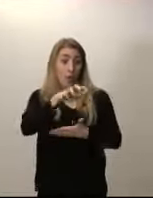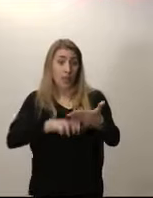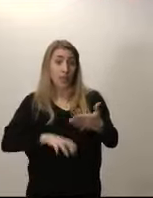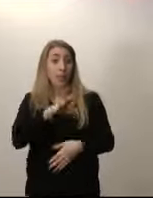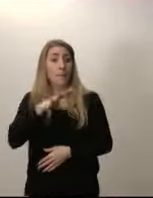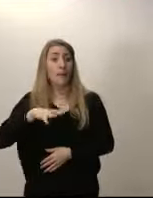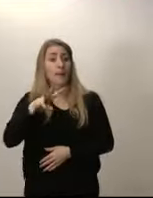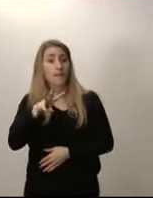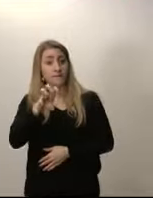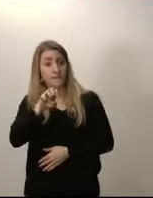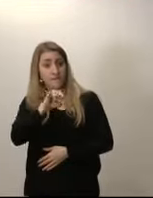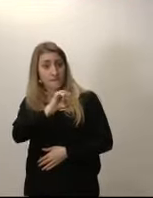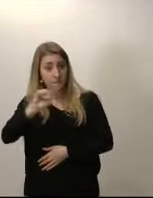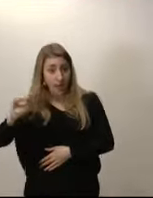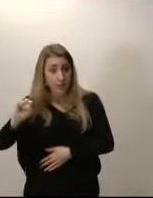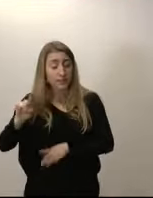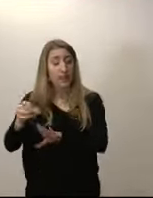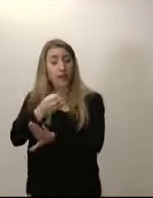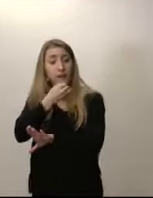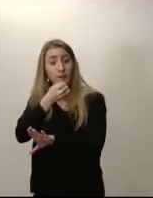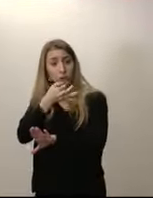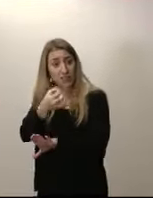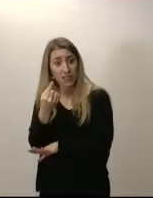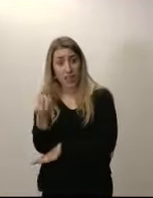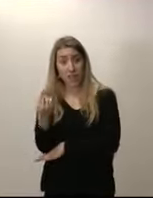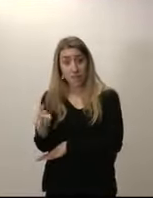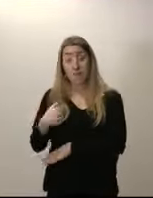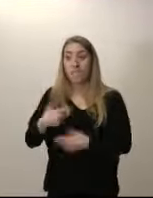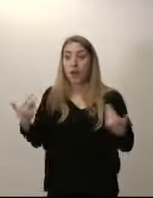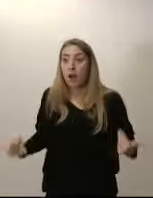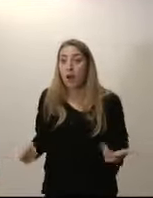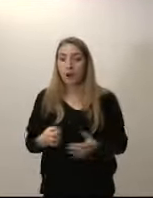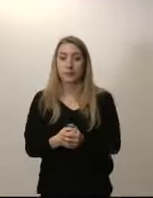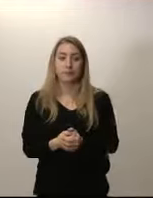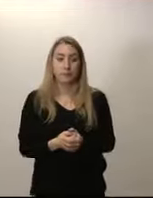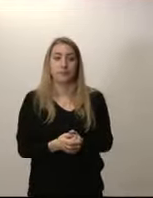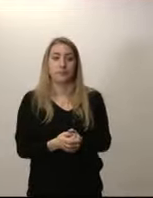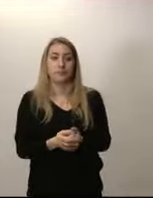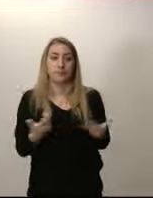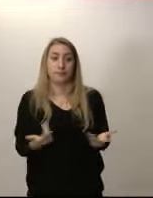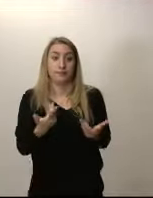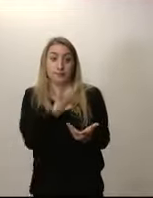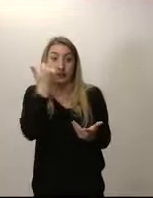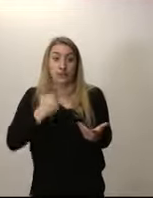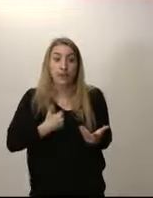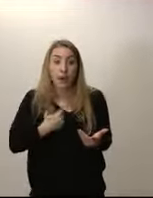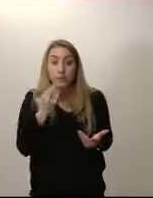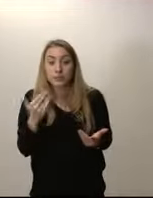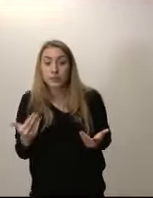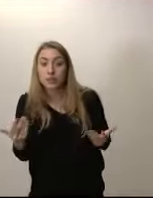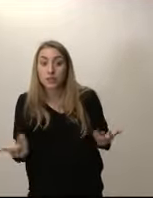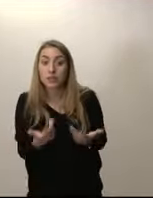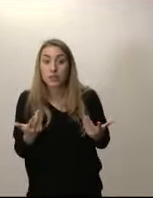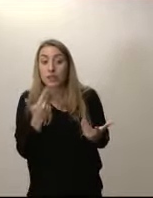il y a quelques semaines, dans son interview, elle disait qu'elle-même, elle ne savait pas, elle a éludé la question de savoir si, en